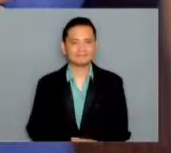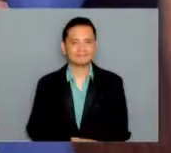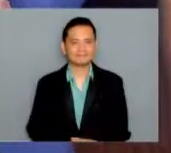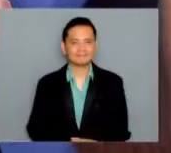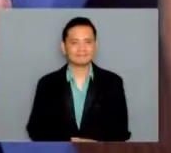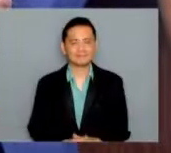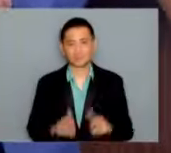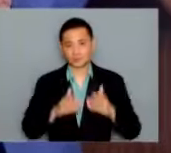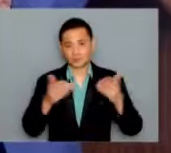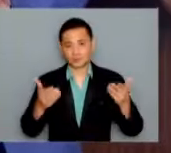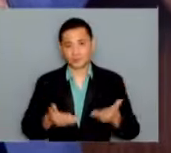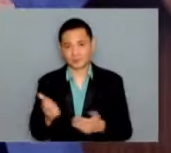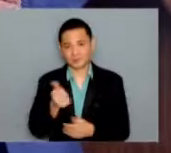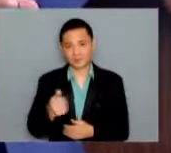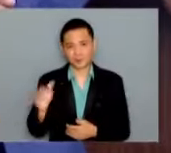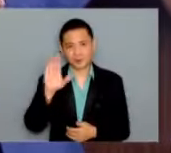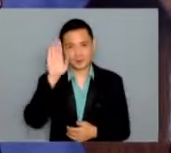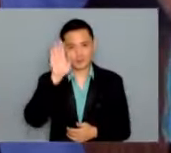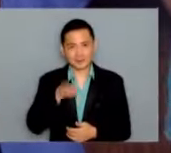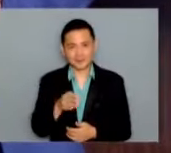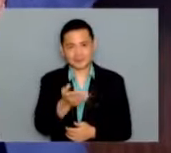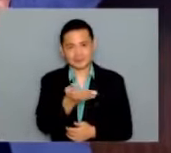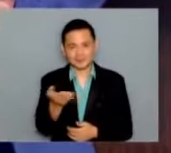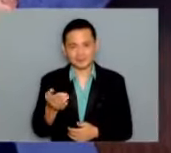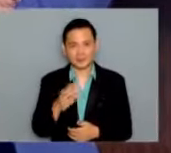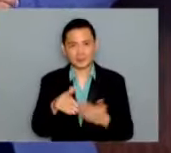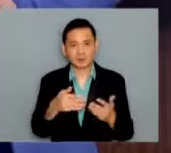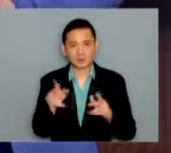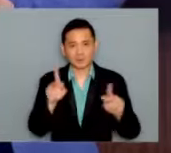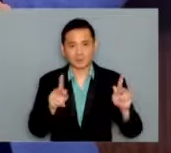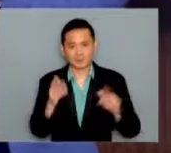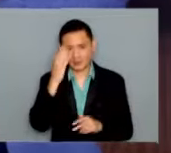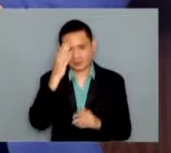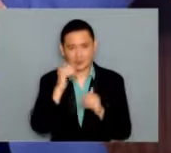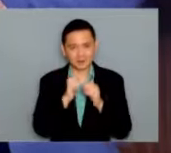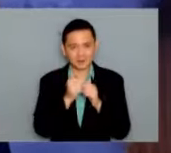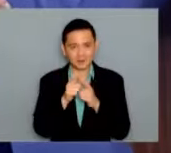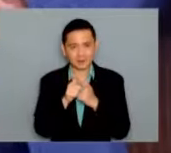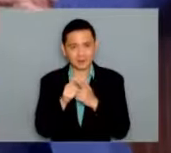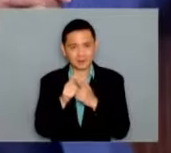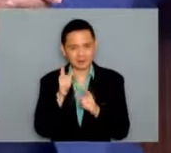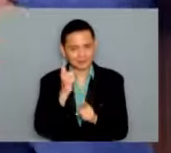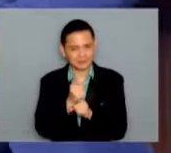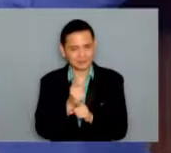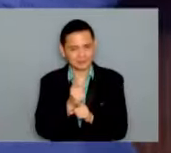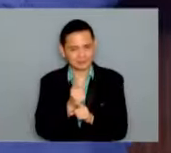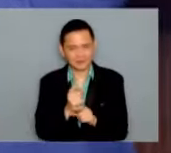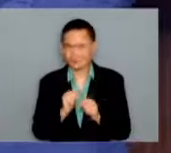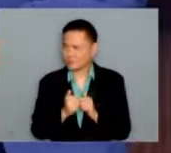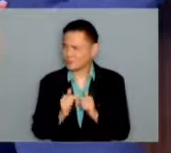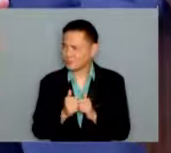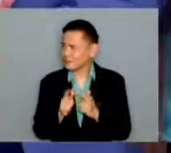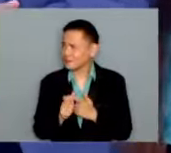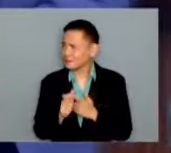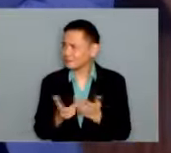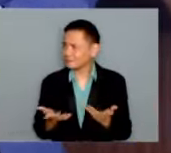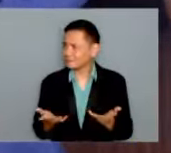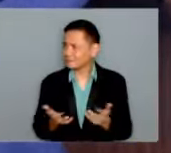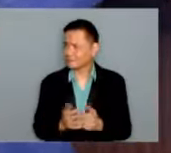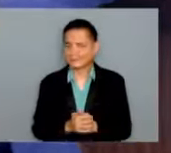Nagbabalik ang good morning, kapatid. Lahat naman tayo dito marunong tumakbo. Oh. Diba? Oh. Paano ba yun? From responsibilities.